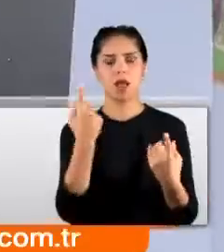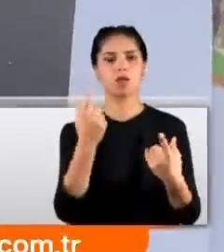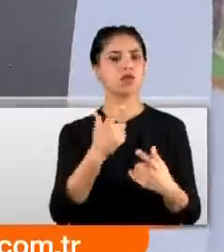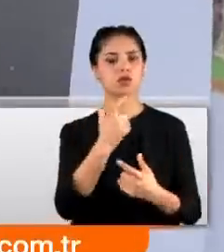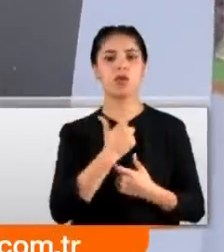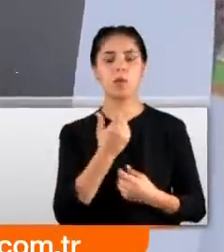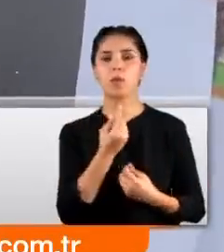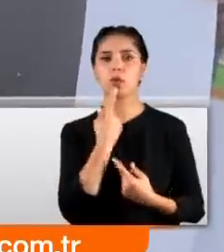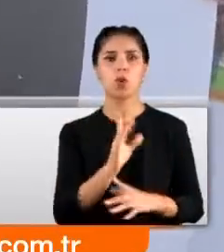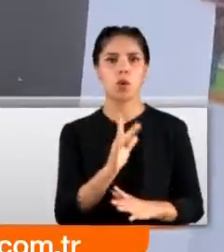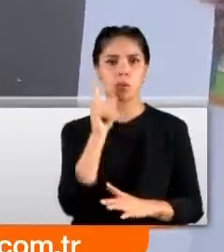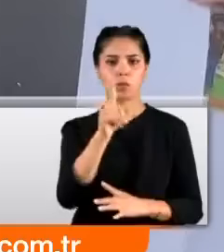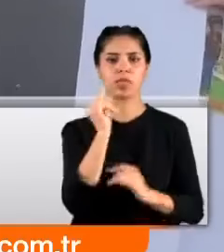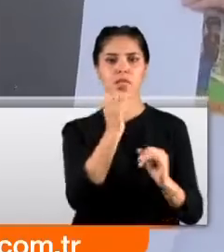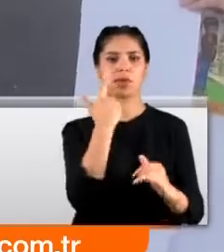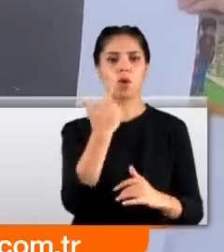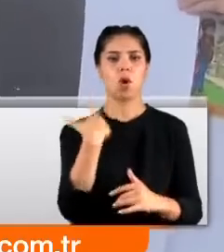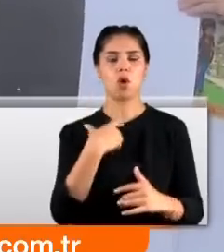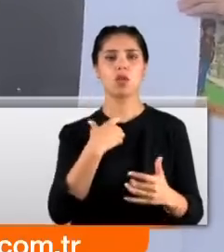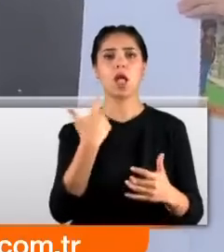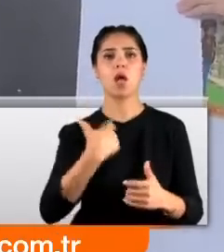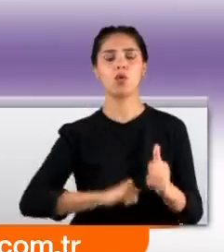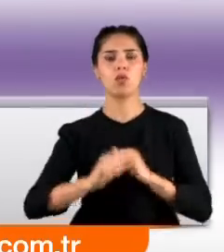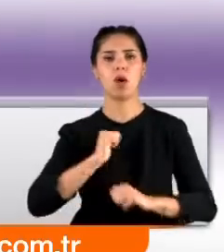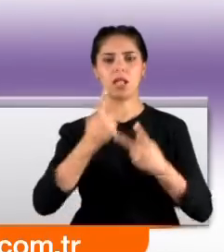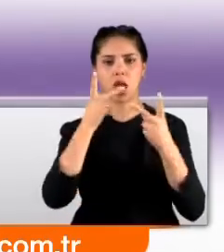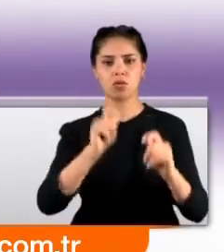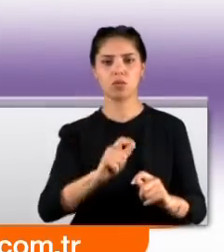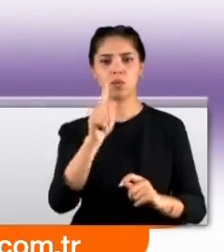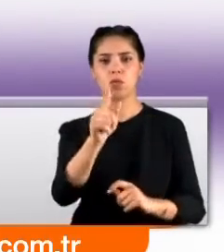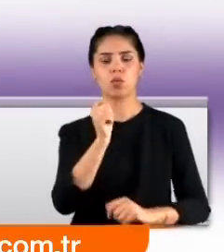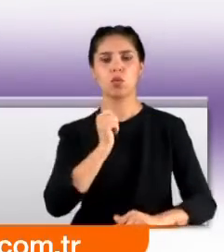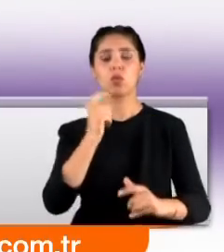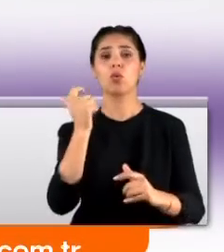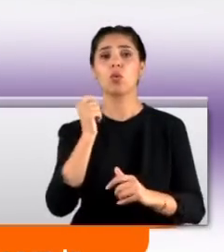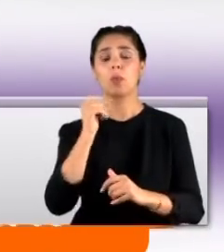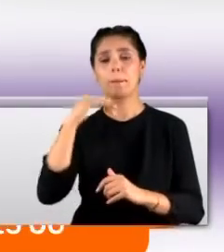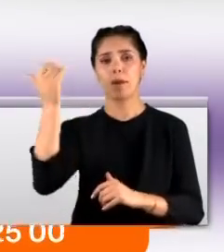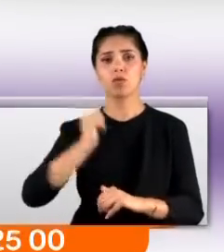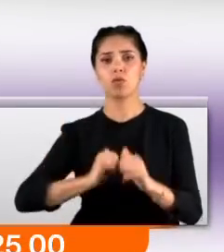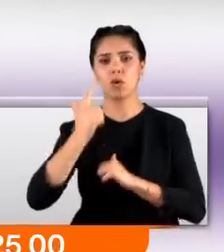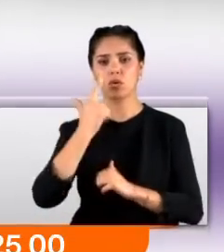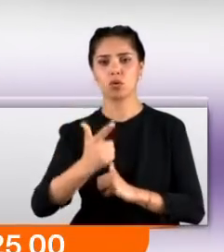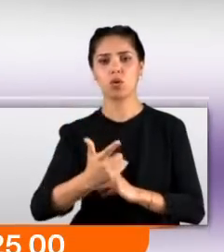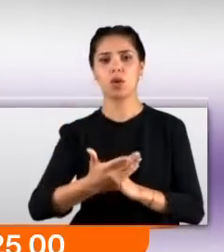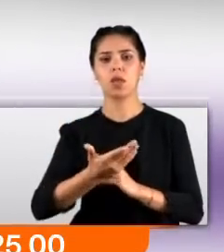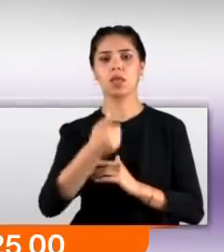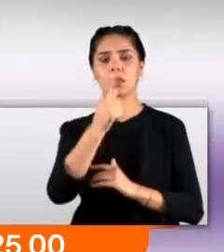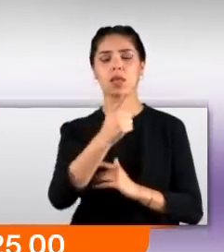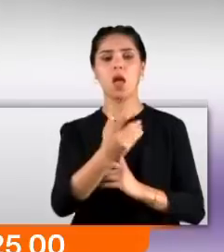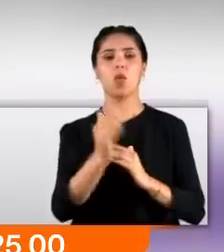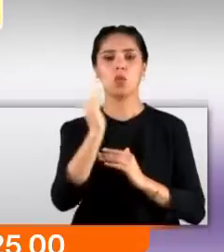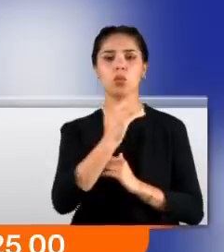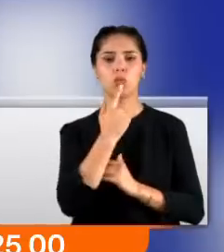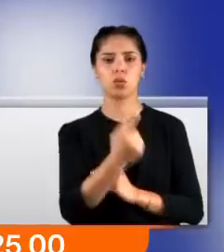alamıyoruz. Gelen tepkiler sonrası o özel üniversite açıklama yaptı ve ücretlerinin diğer üniversitelere göre daha erişilebilir